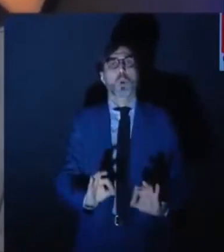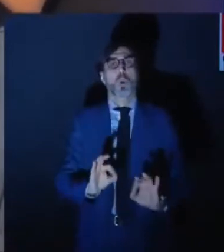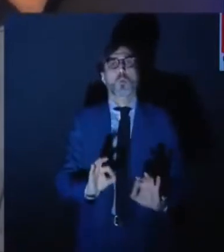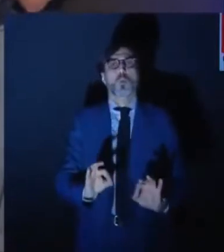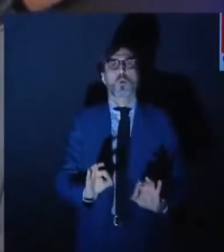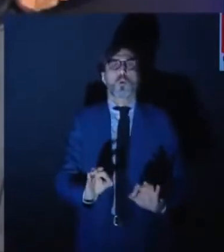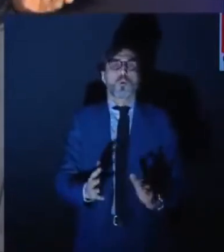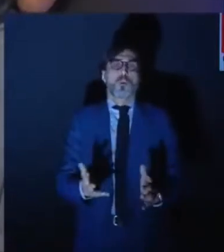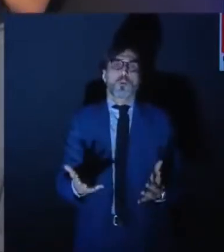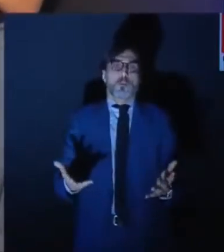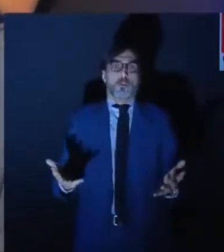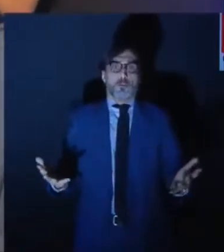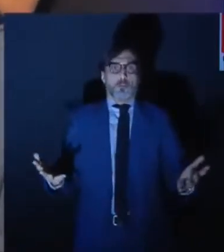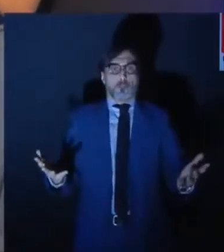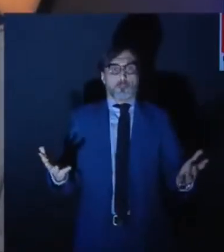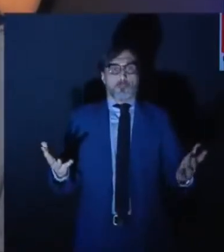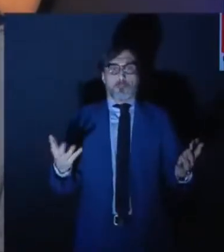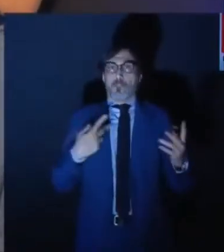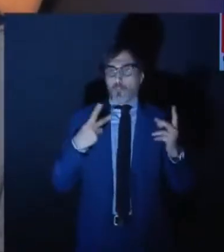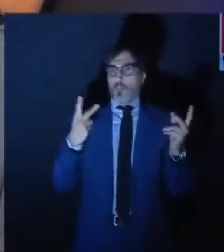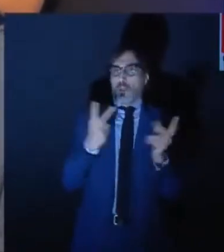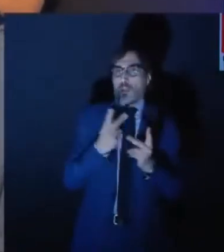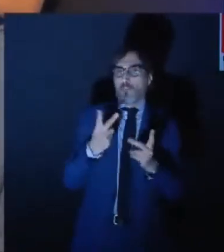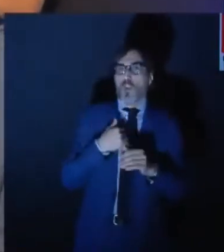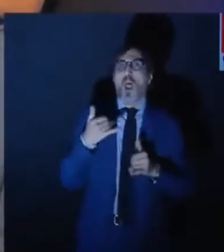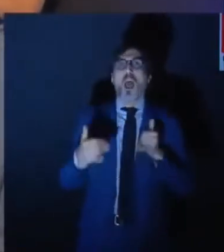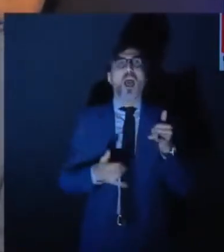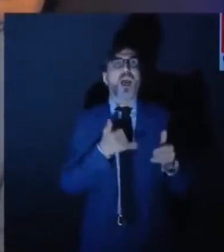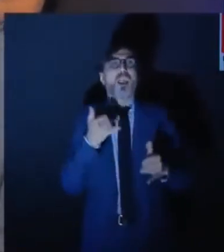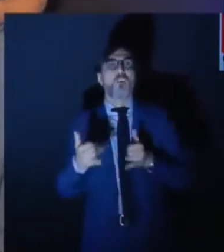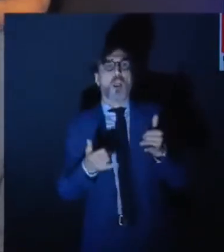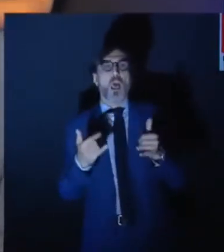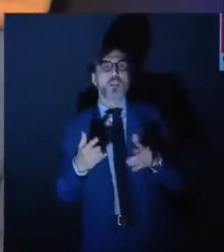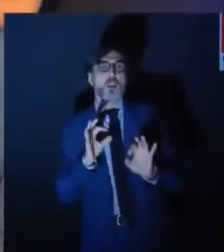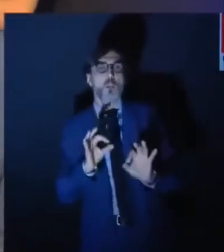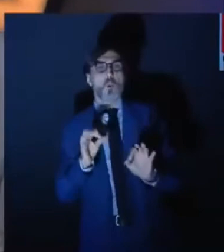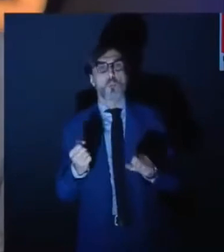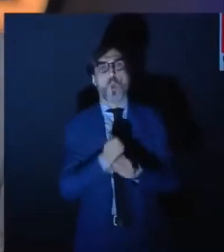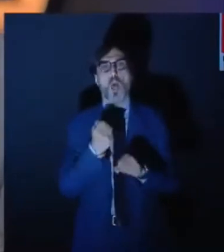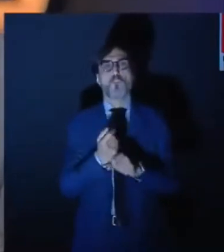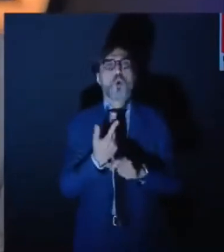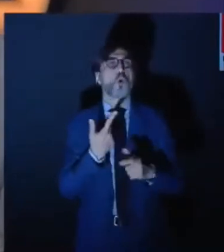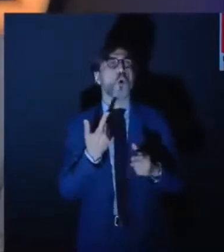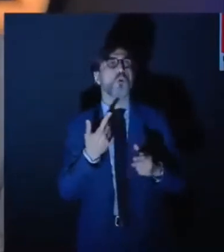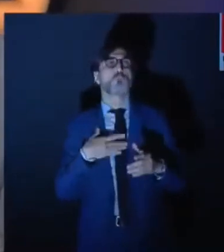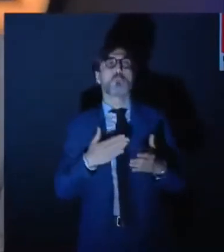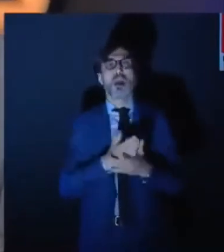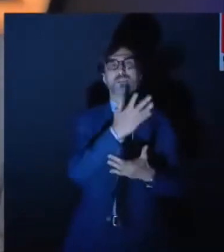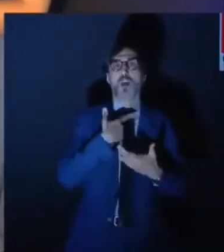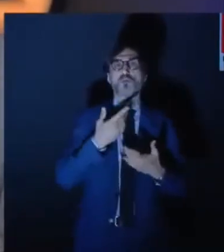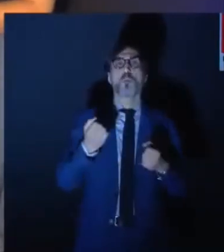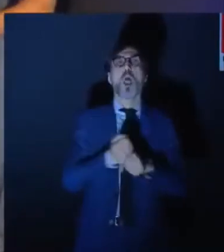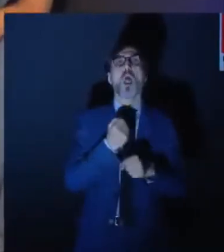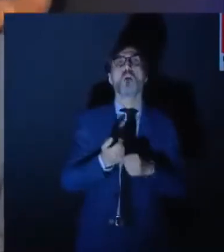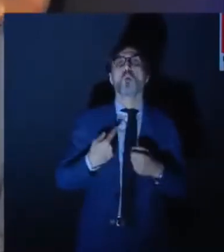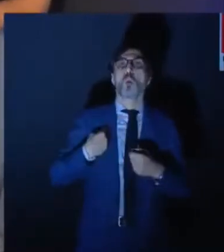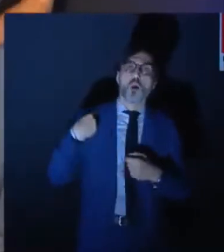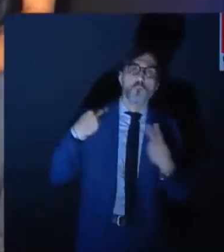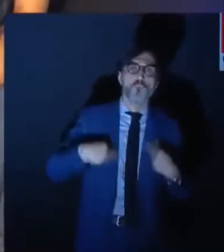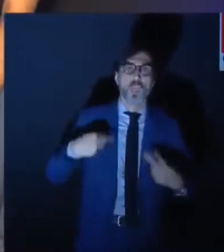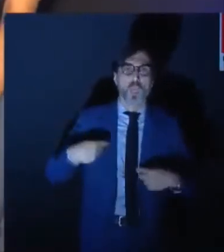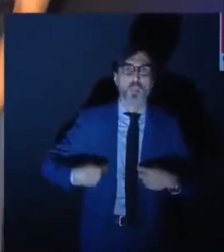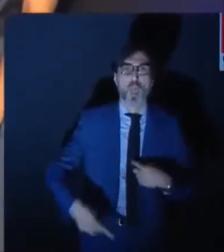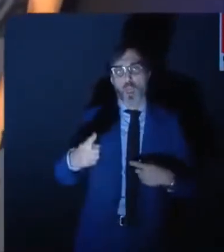sì effettivamente ragione era vedere un po un lavoro di passaggio non è il lavoro definitivo il